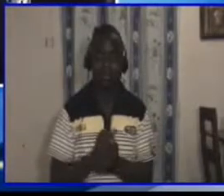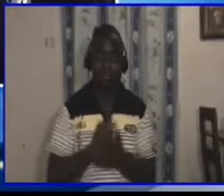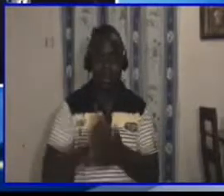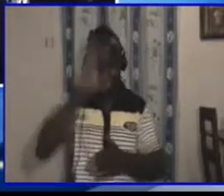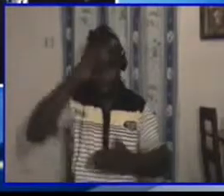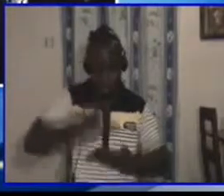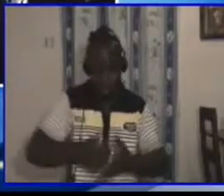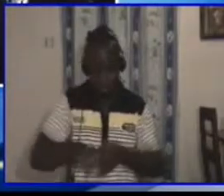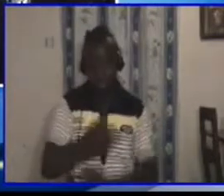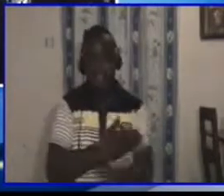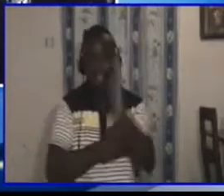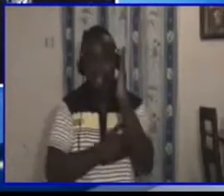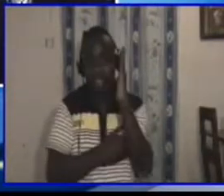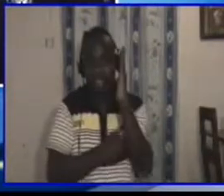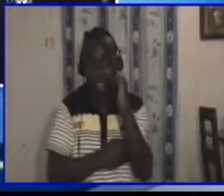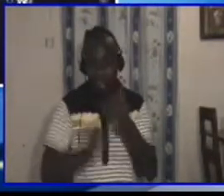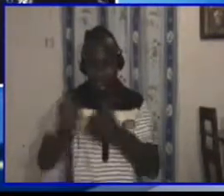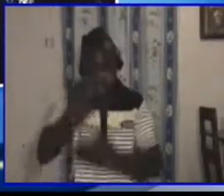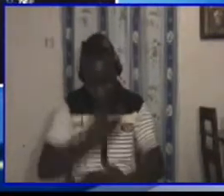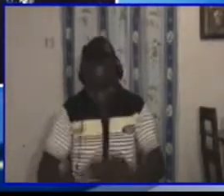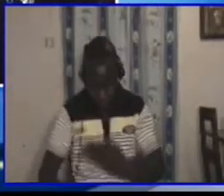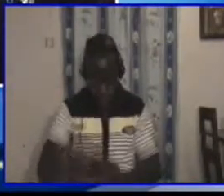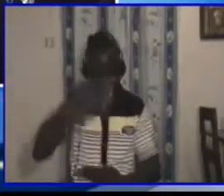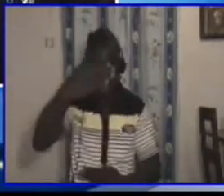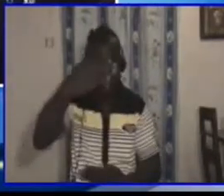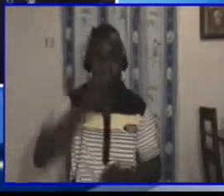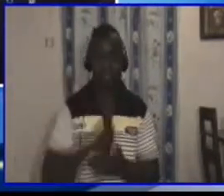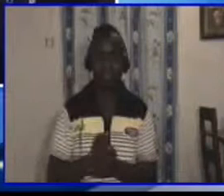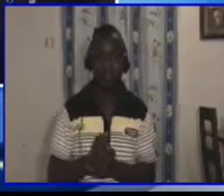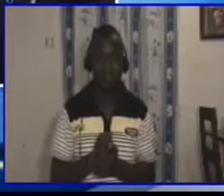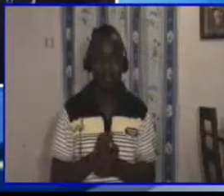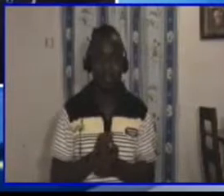e la parola fu fatta carne